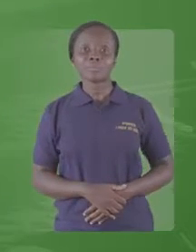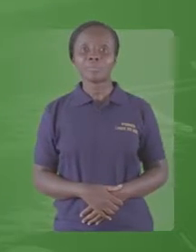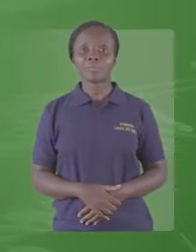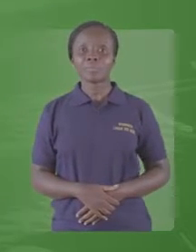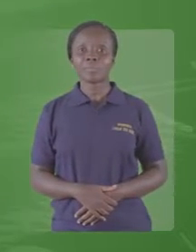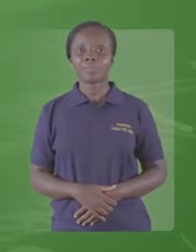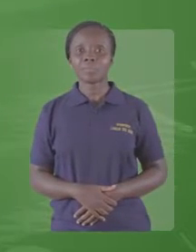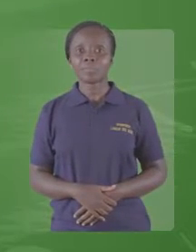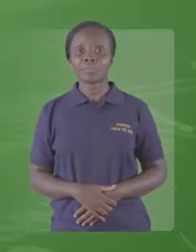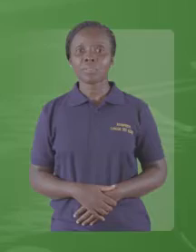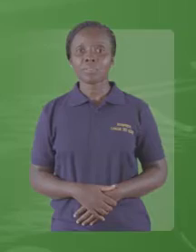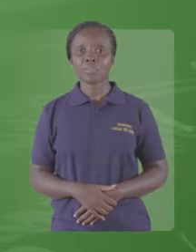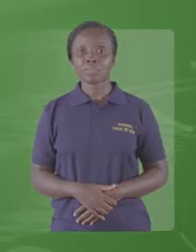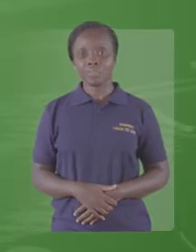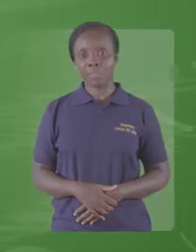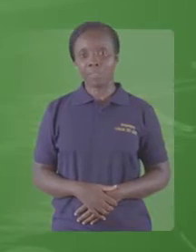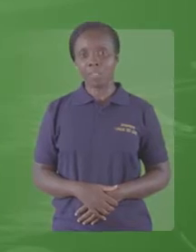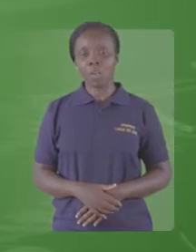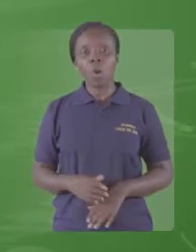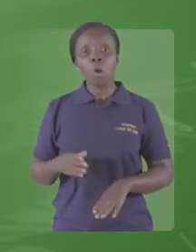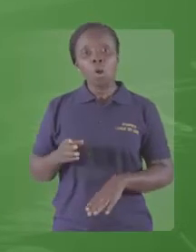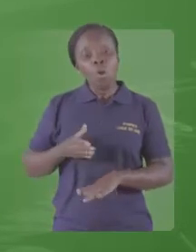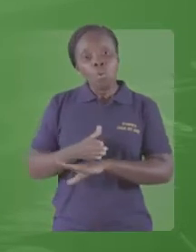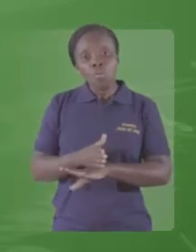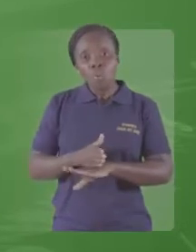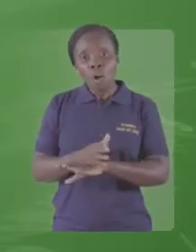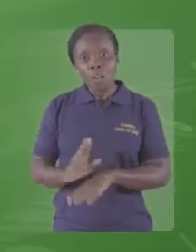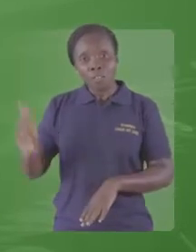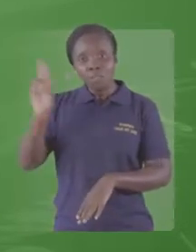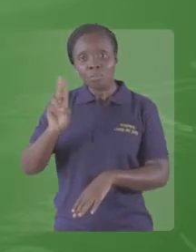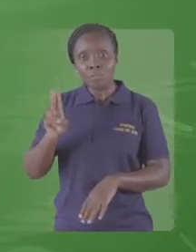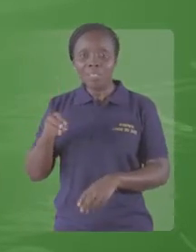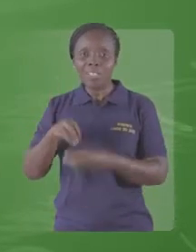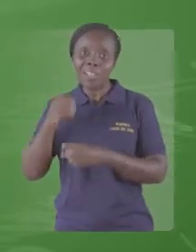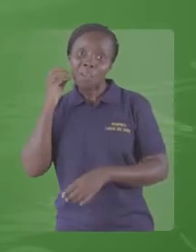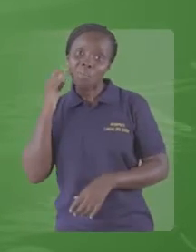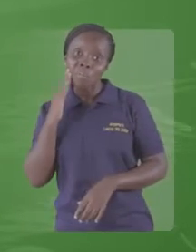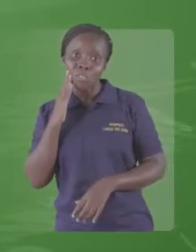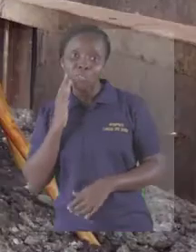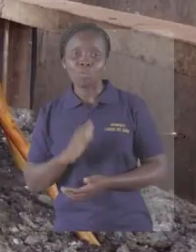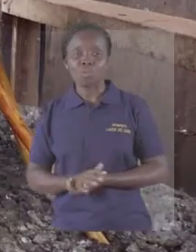Le bois est utilisé dans les ménages à plus de 70%